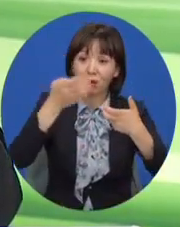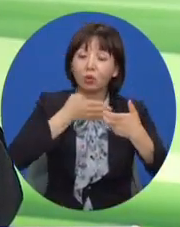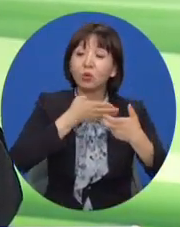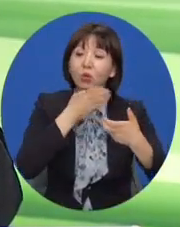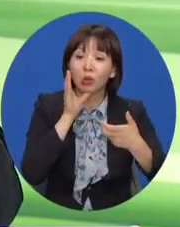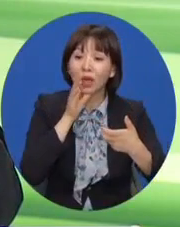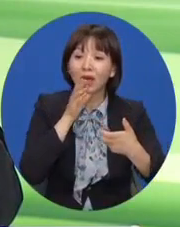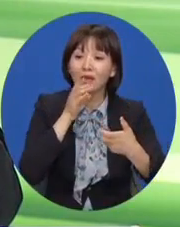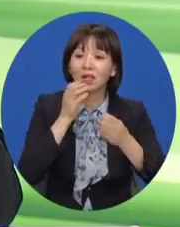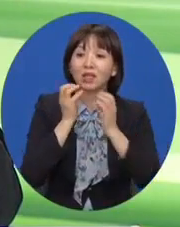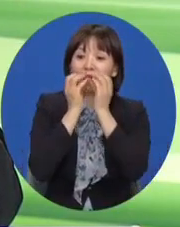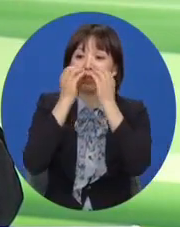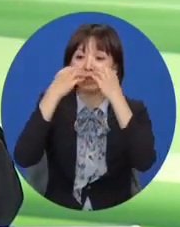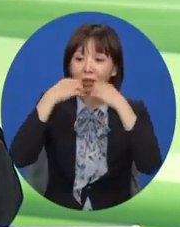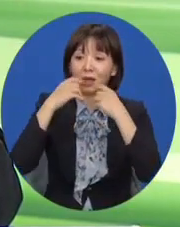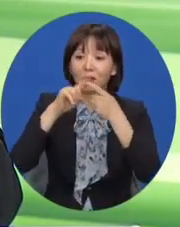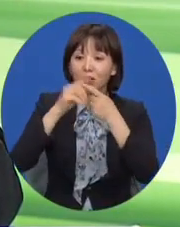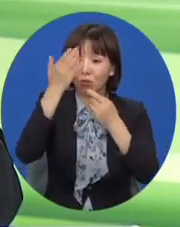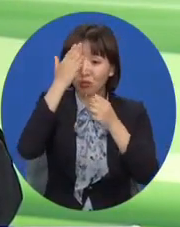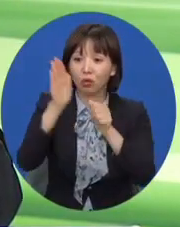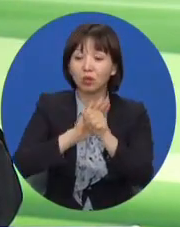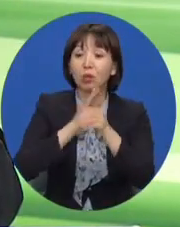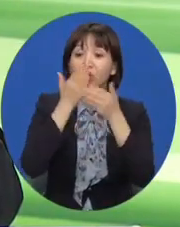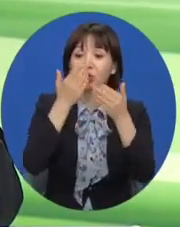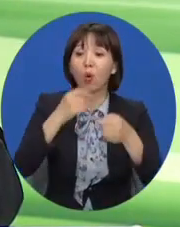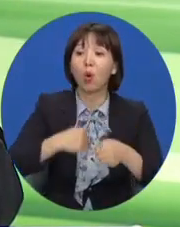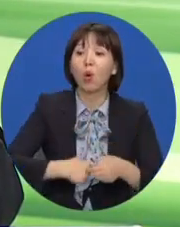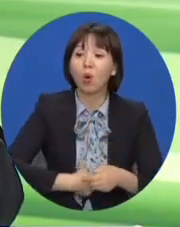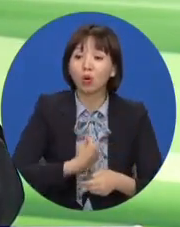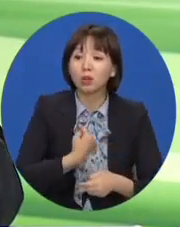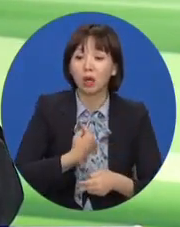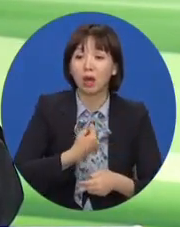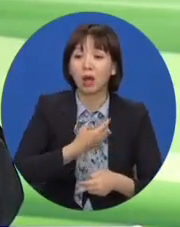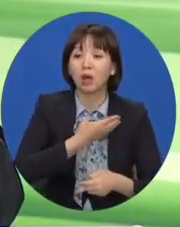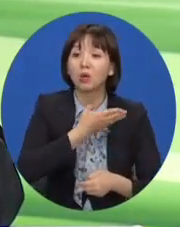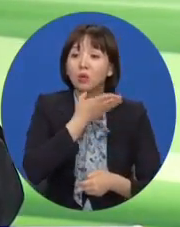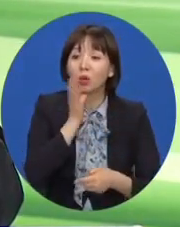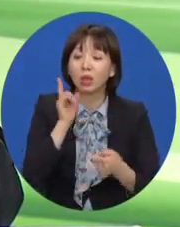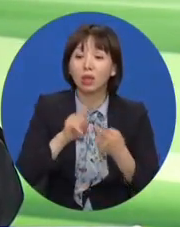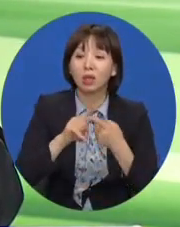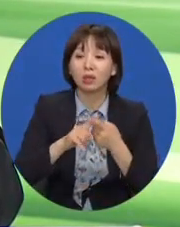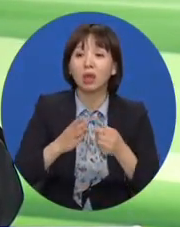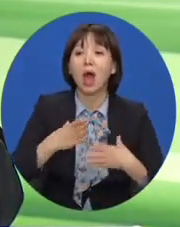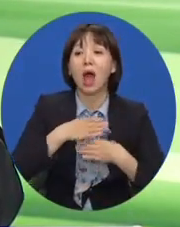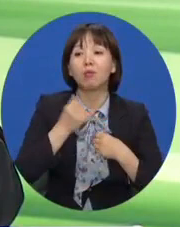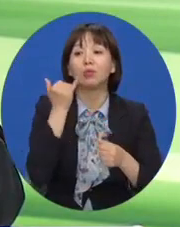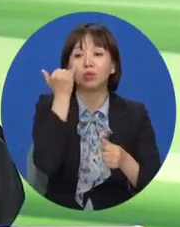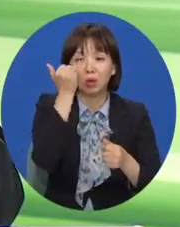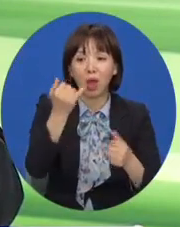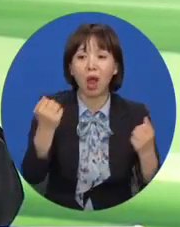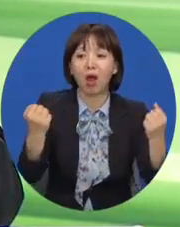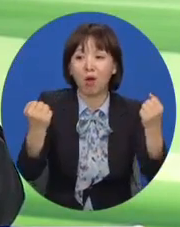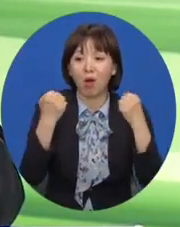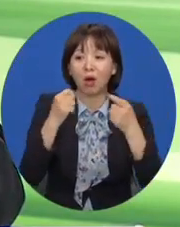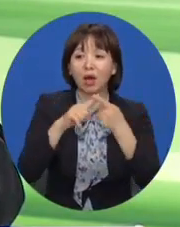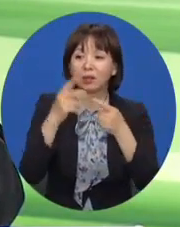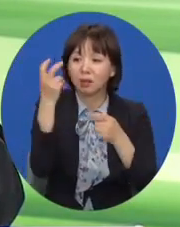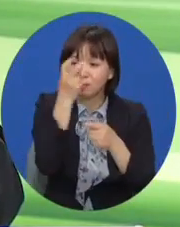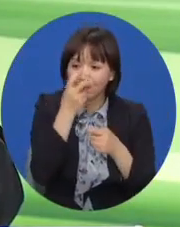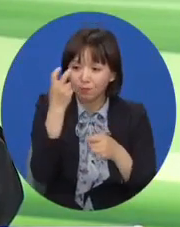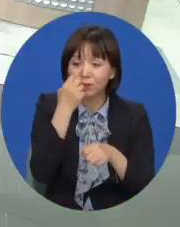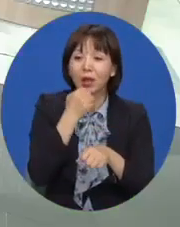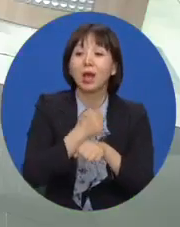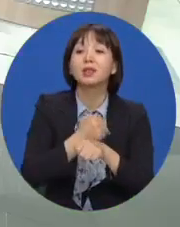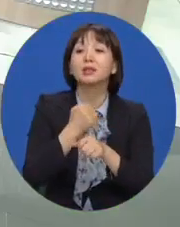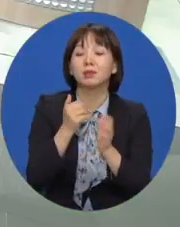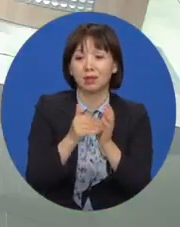틀리도 제공을 해드리고 또 혼자 사시는 어른들에게는 안부 전화도 해드리고 또 건강은 어떠신지 살펴보기도